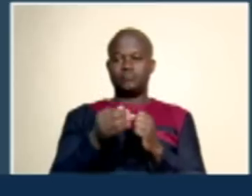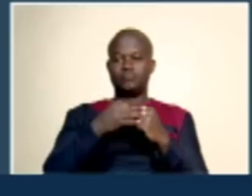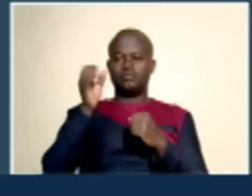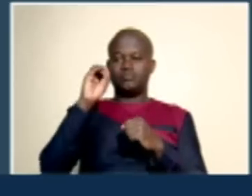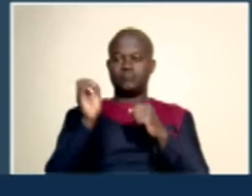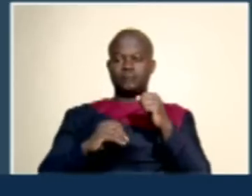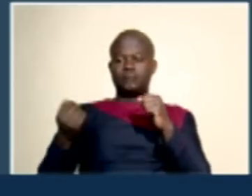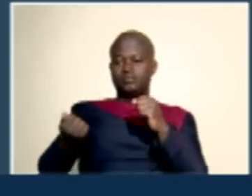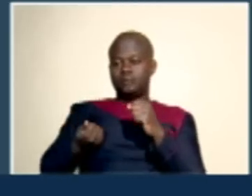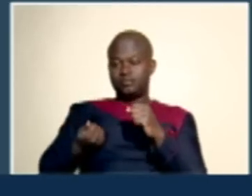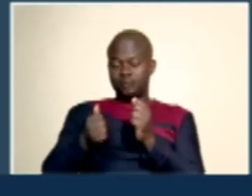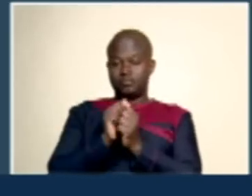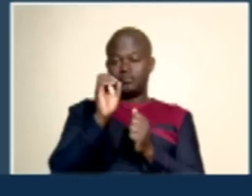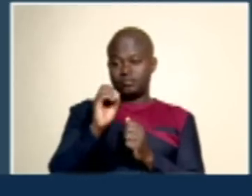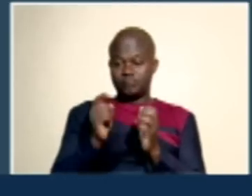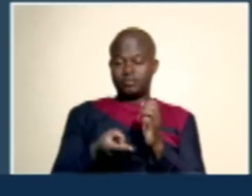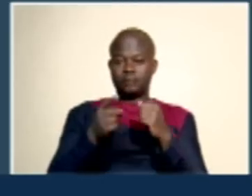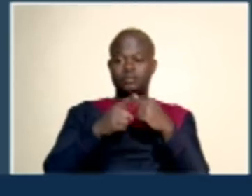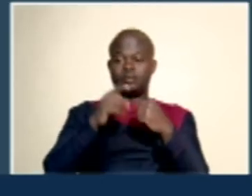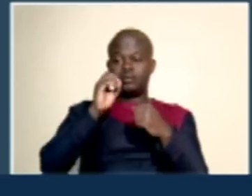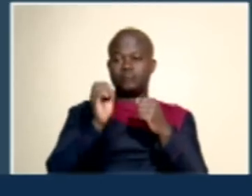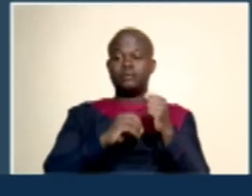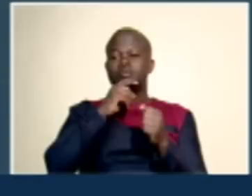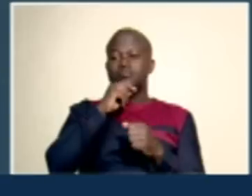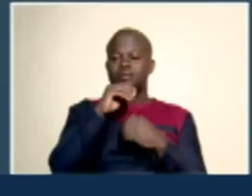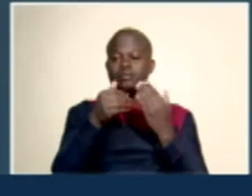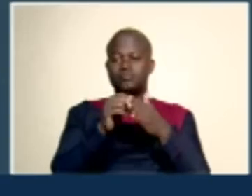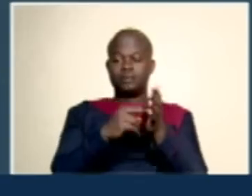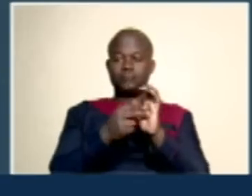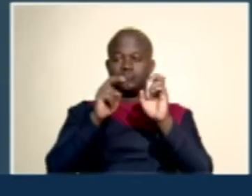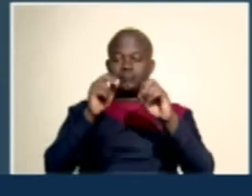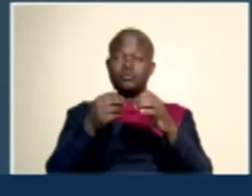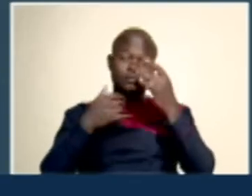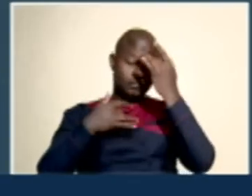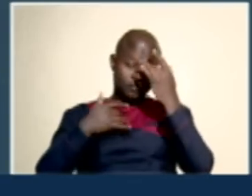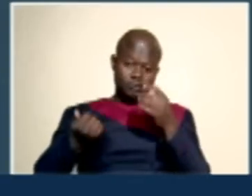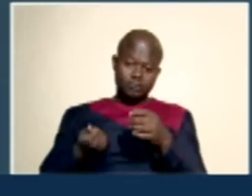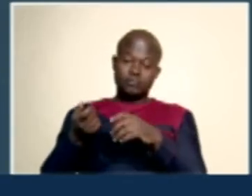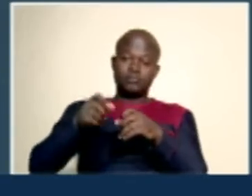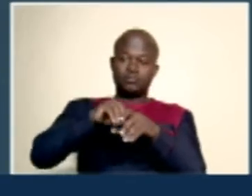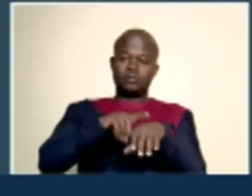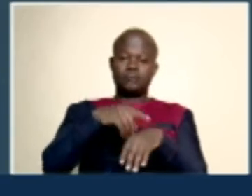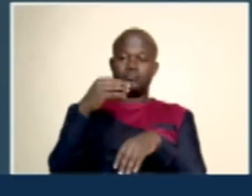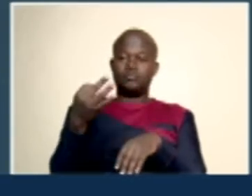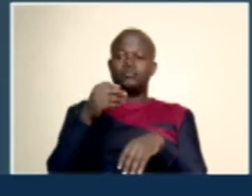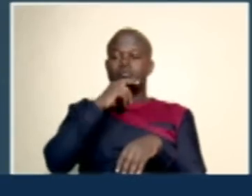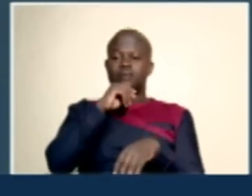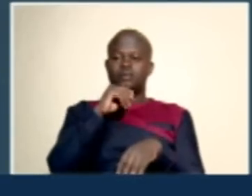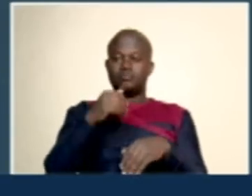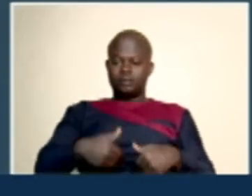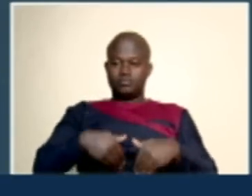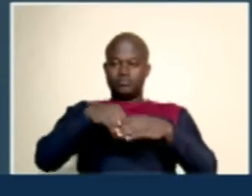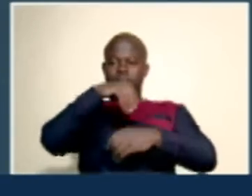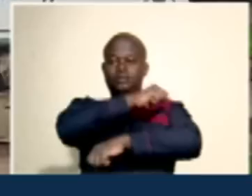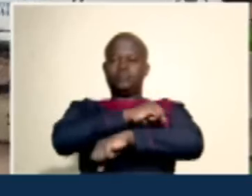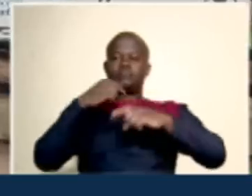n'18% ku bakobwa na 0.6% ku bahungu bivuze ko ubwa nubwo abakobwa ukubye inshuro 3 ubwa bahungu urubyiruko rwo mu mashuri